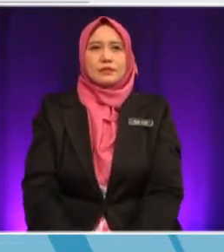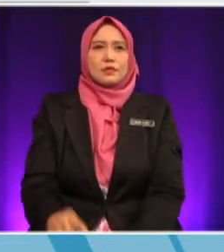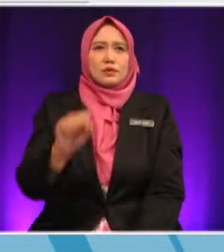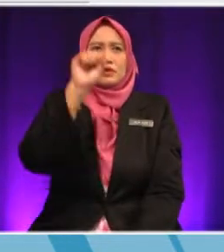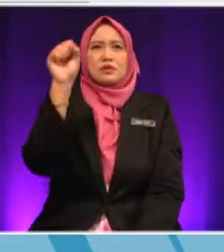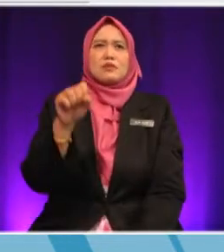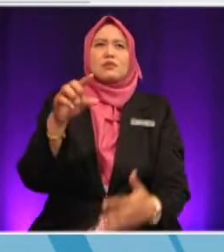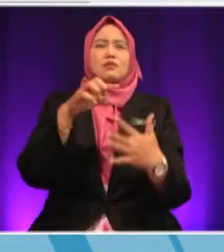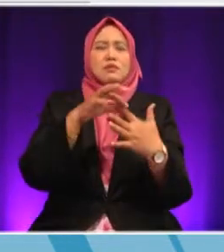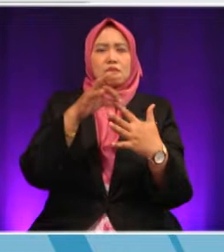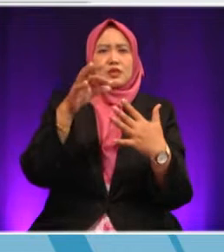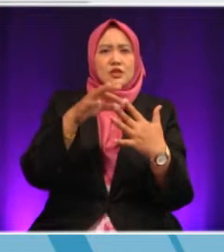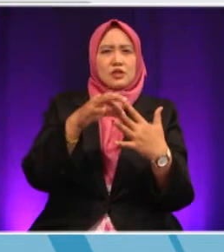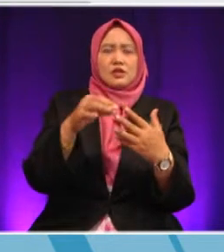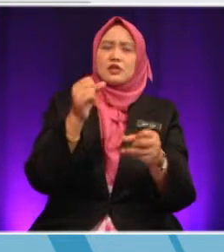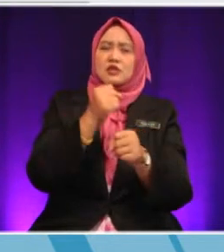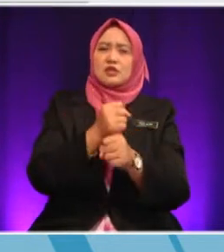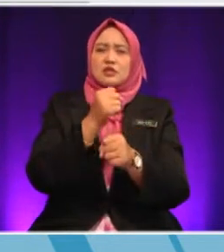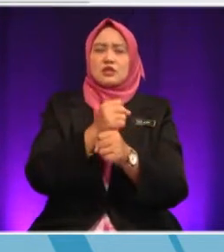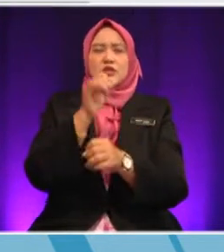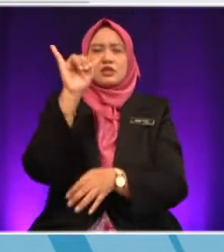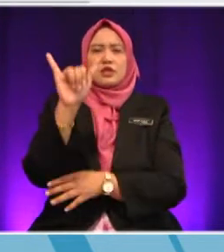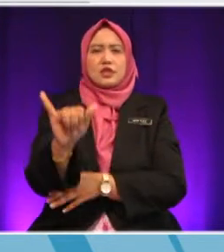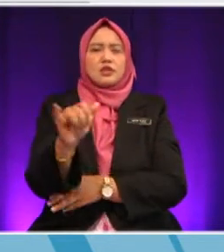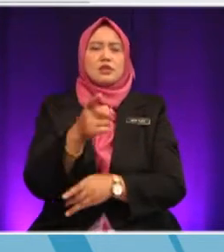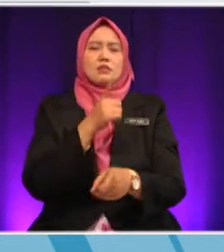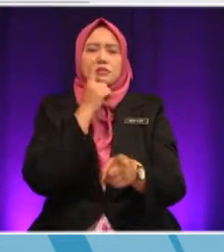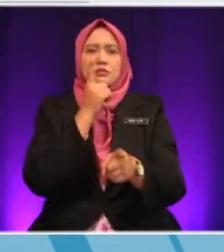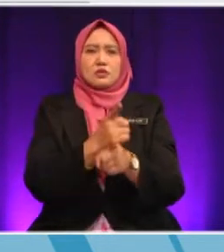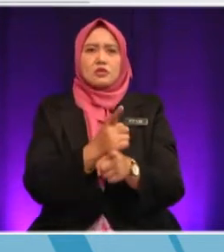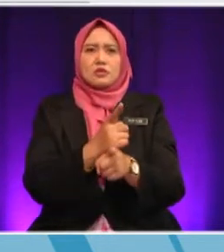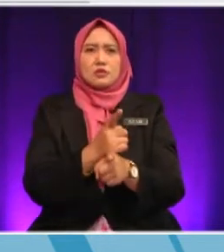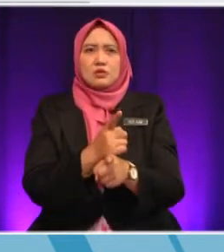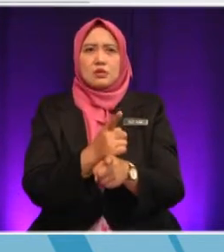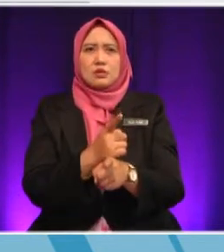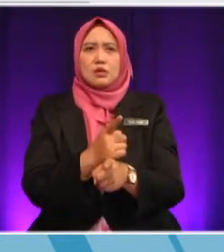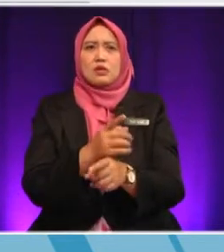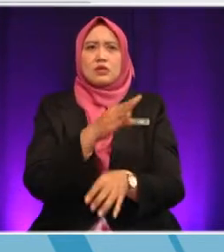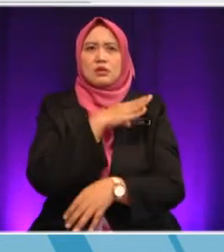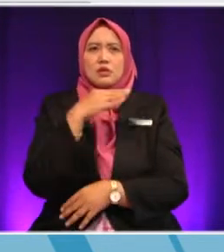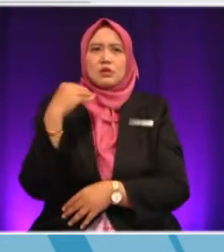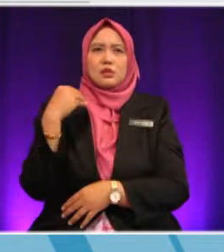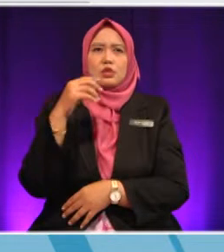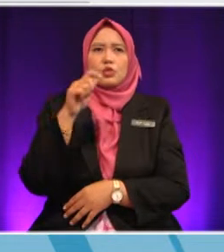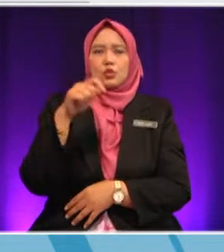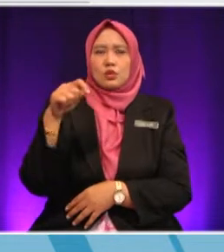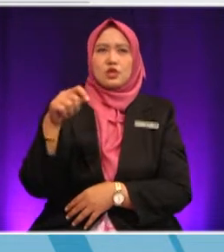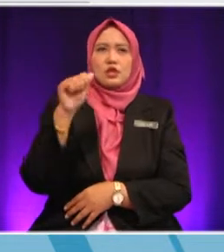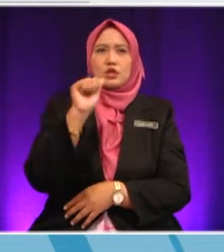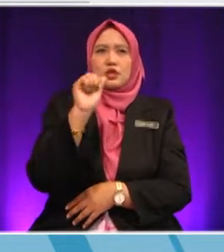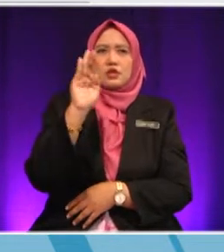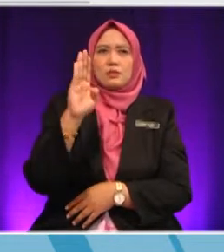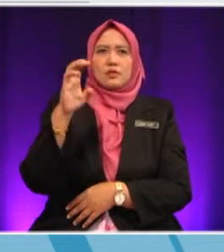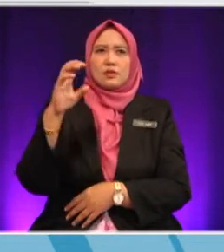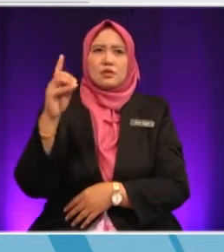dipilih kejaya Yang betul dengan bidang tugas dengan menulis ABC atau dvd-rw peta yang disediakan seorang ini nampak